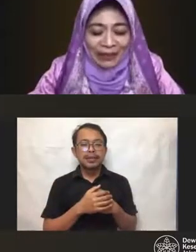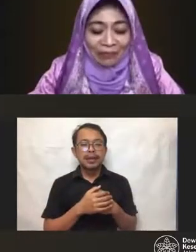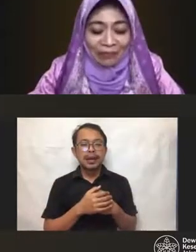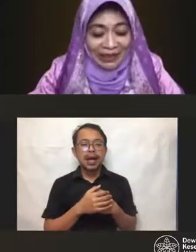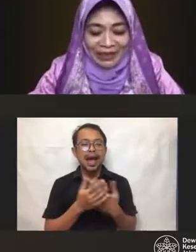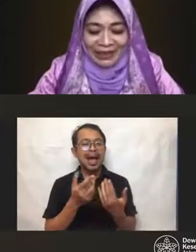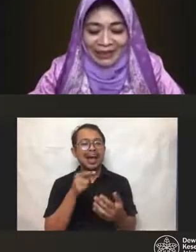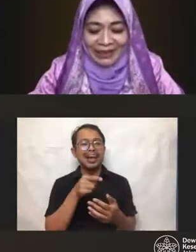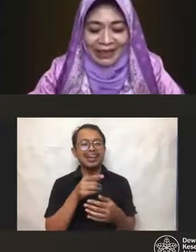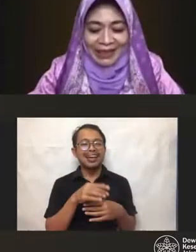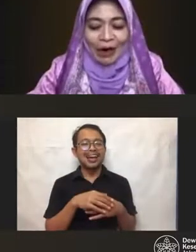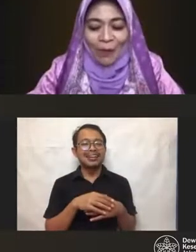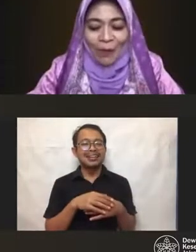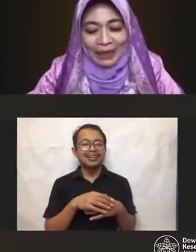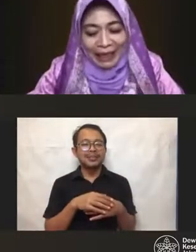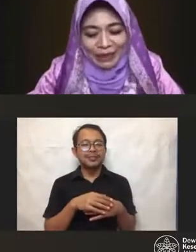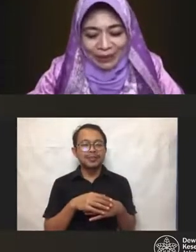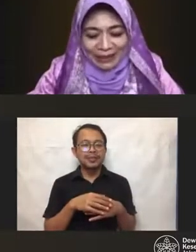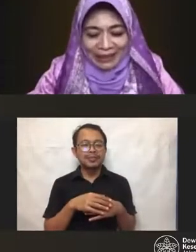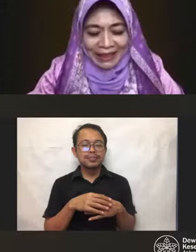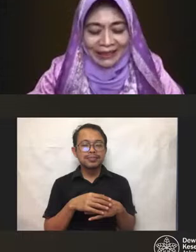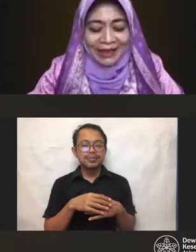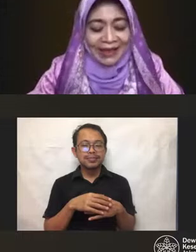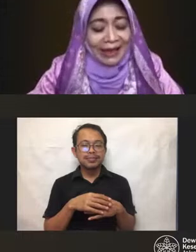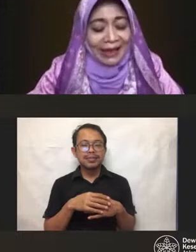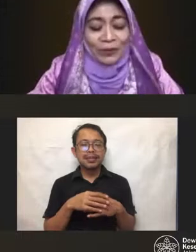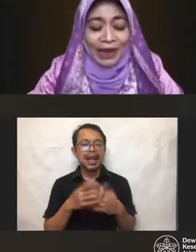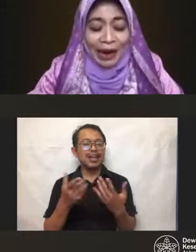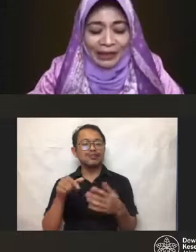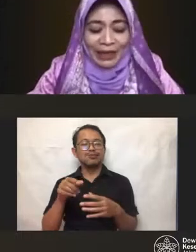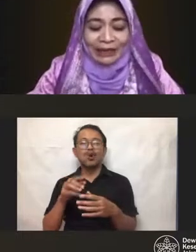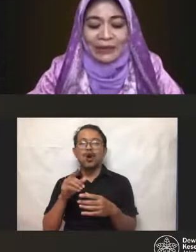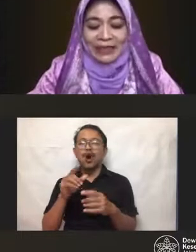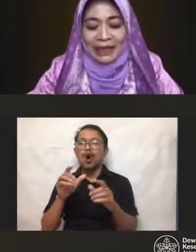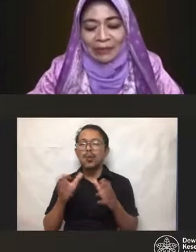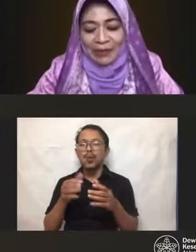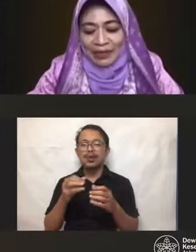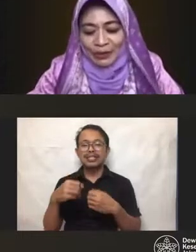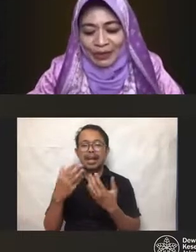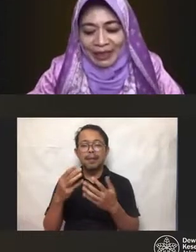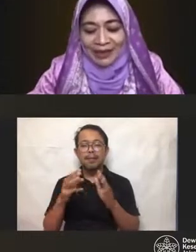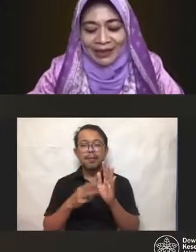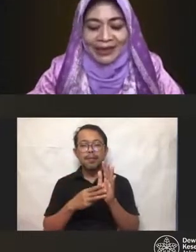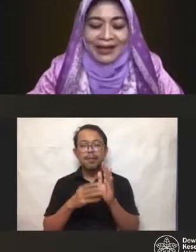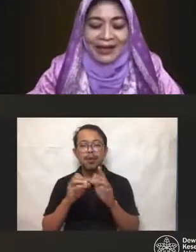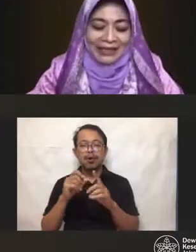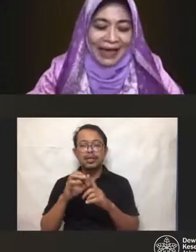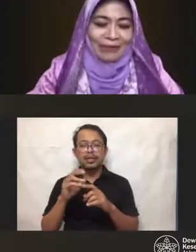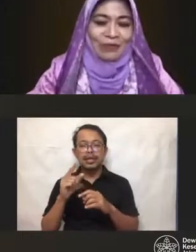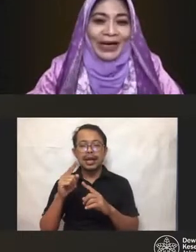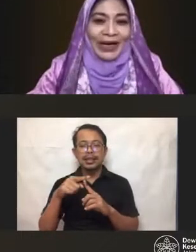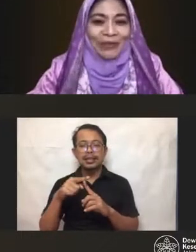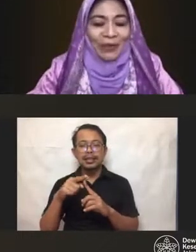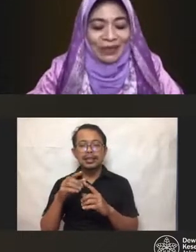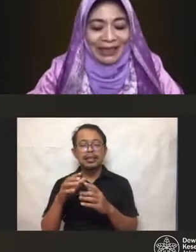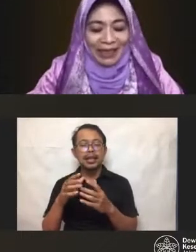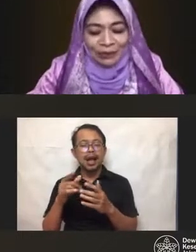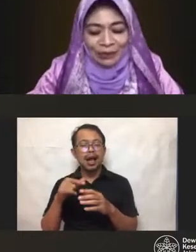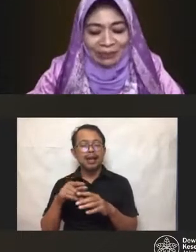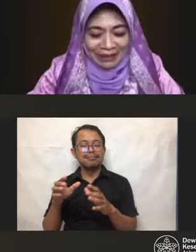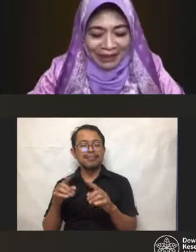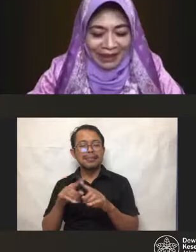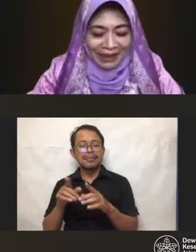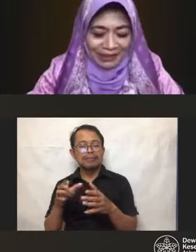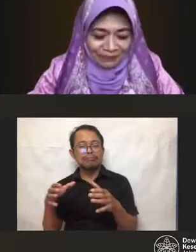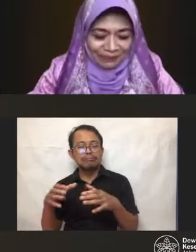noisy minority, kelompok dengan jumlah sedikit, namun gaungnya lebih besar di media sosial dan sangat mewarnai potret